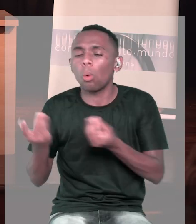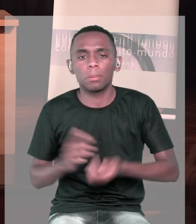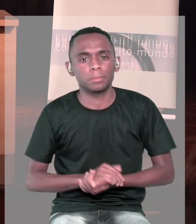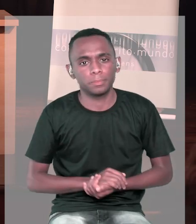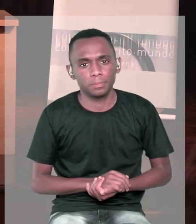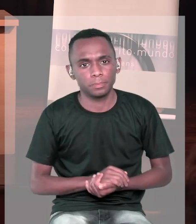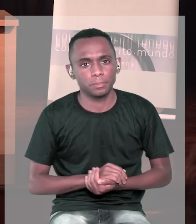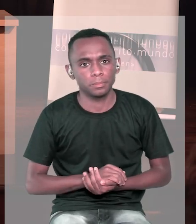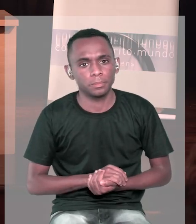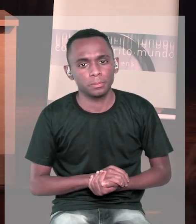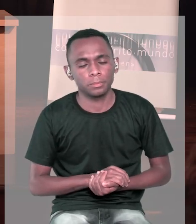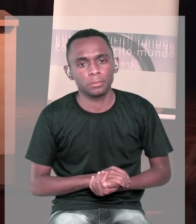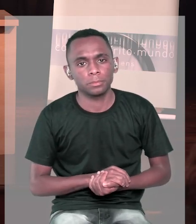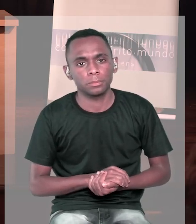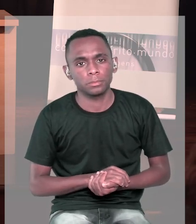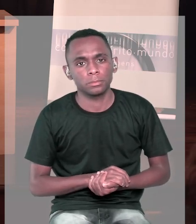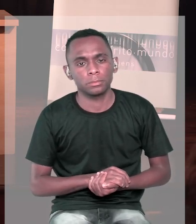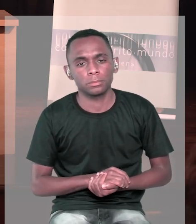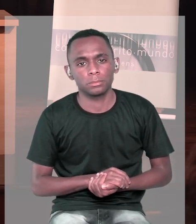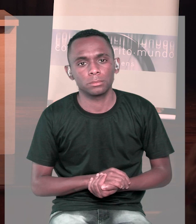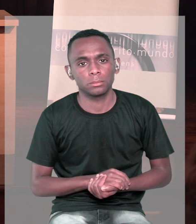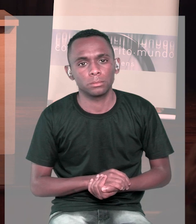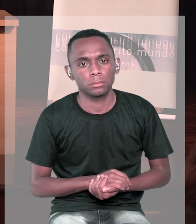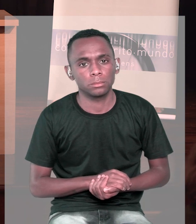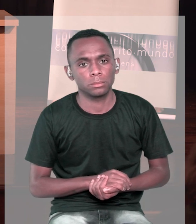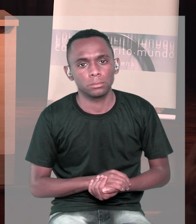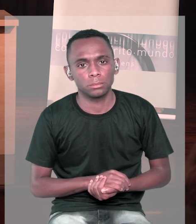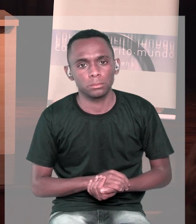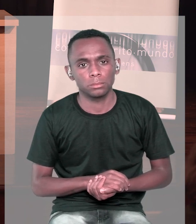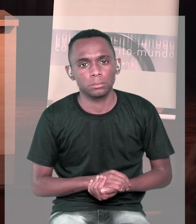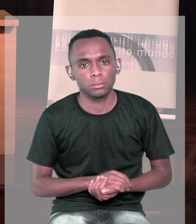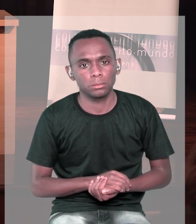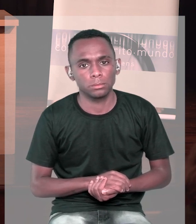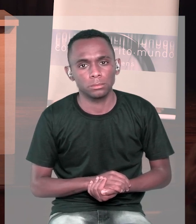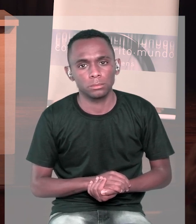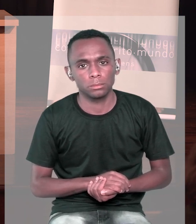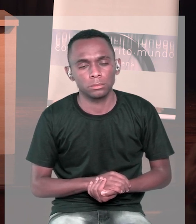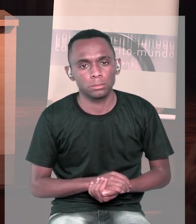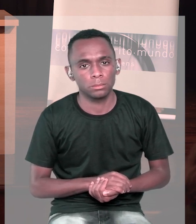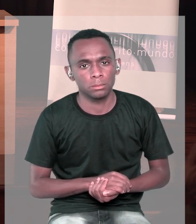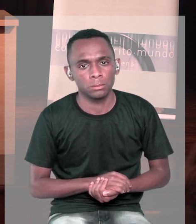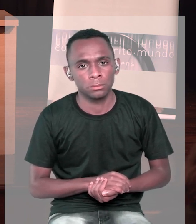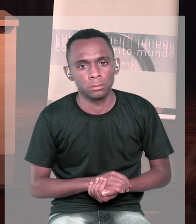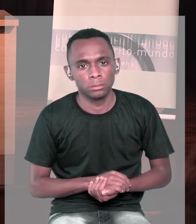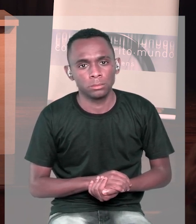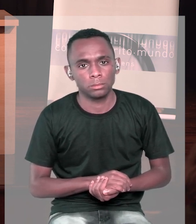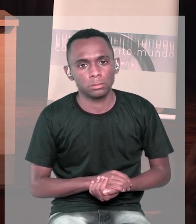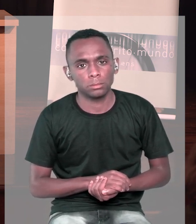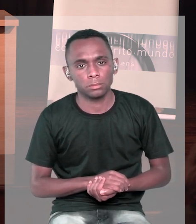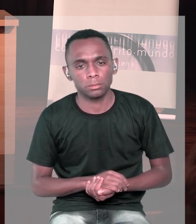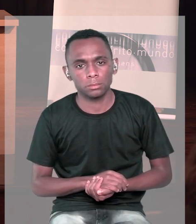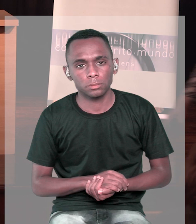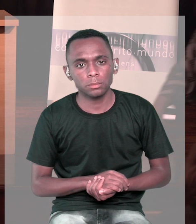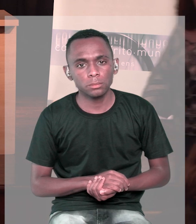Oui, bien sûr. Là, je prendrai... Je suis désolé, mais je vais dire un peu le contraire de